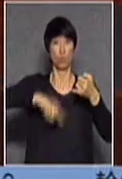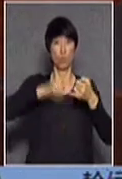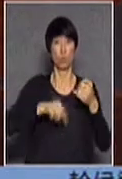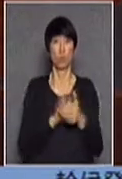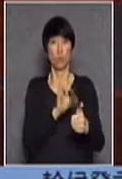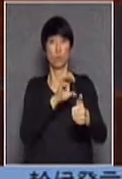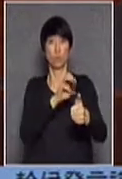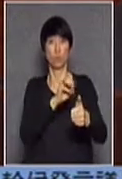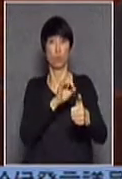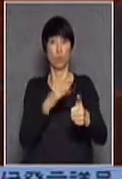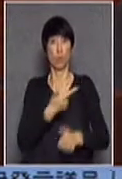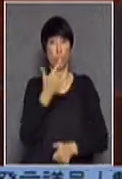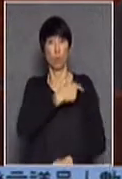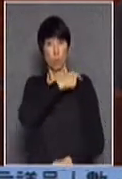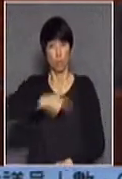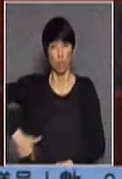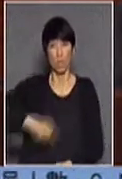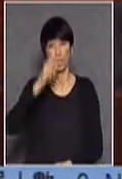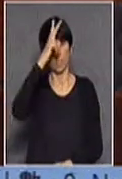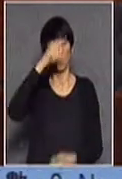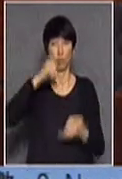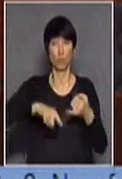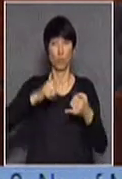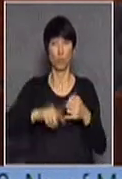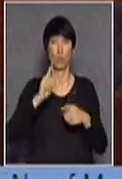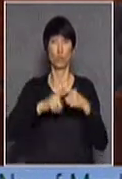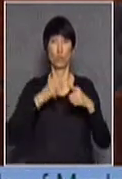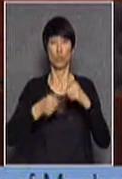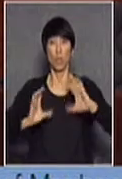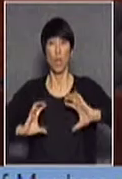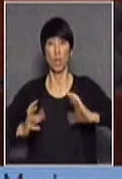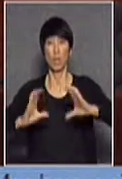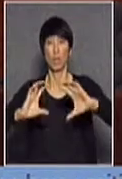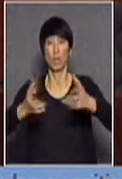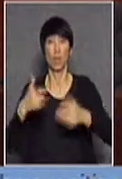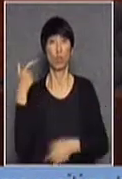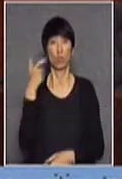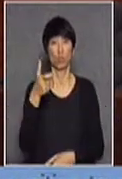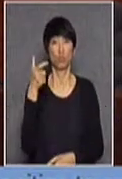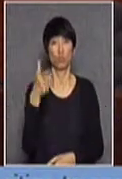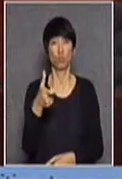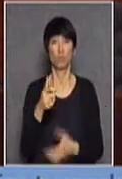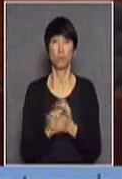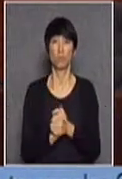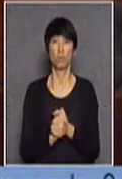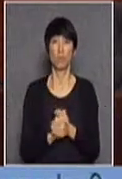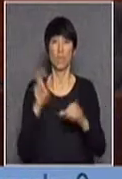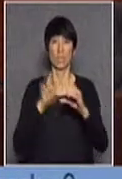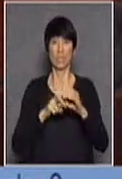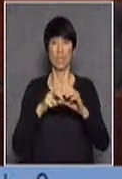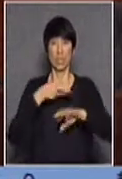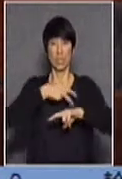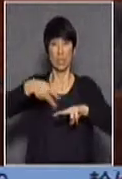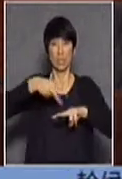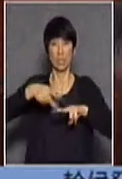嘅議員同埋呢個政府咧，最後係將大埔將呢個元朗墟咧。即係呢個元朗西鐵站旁邊一